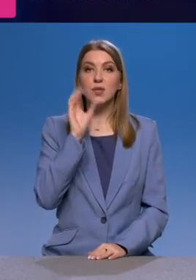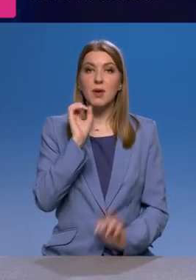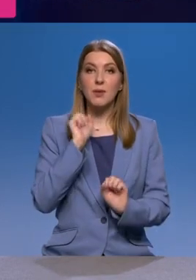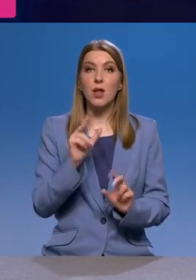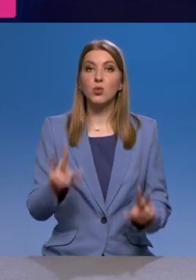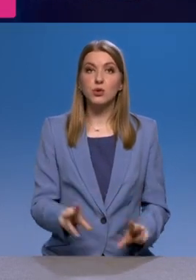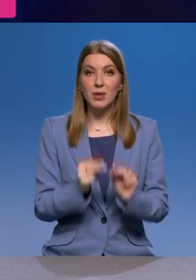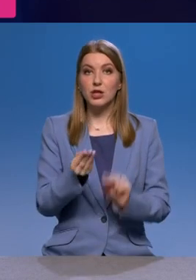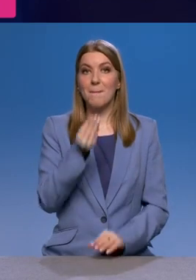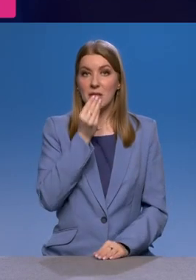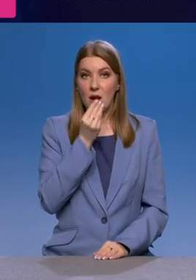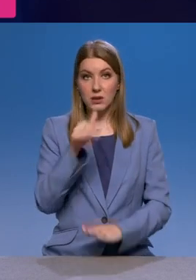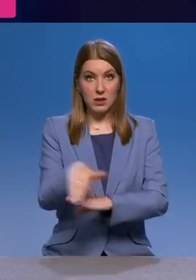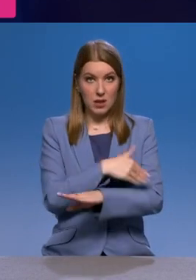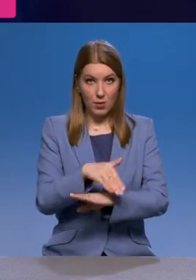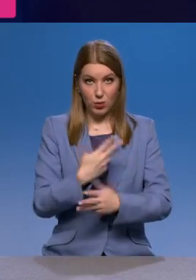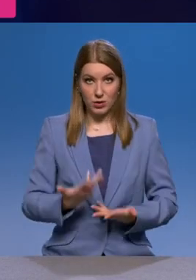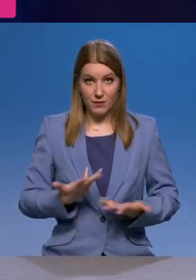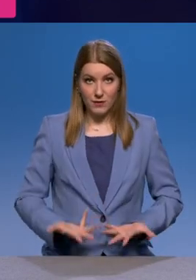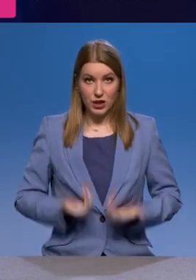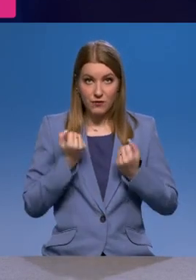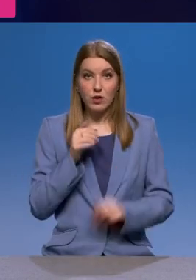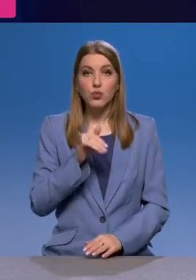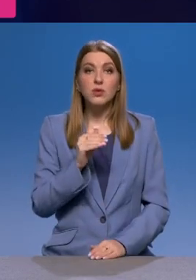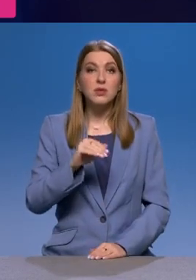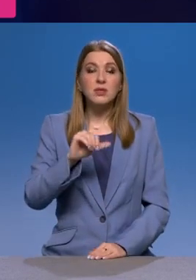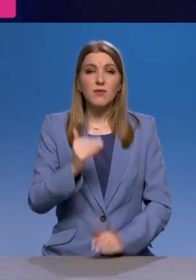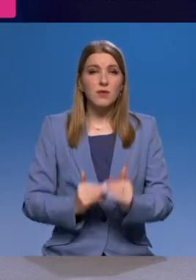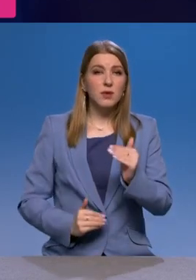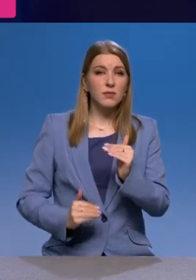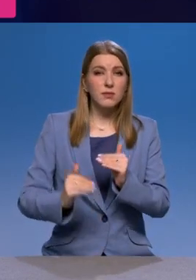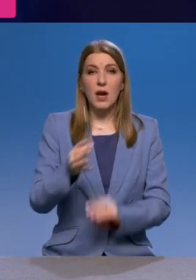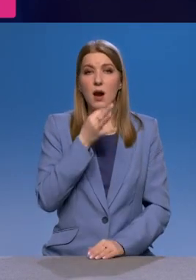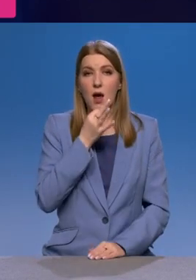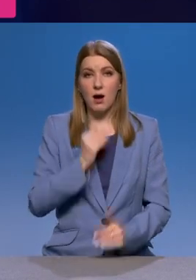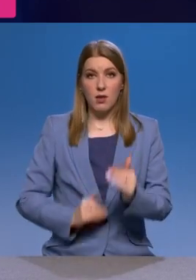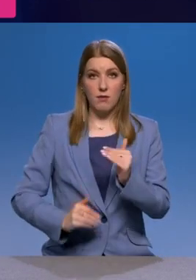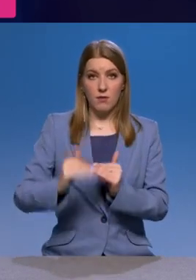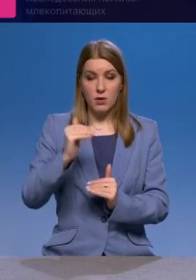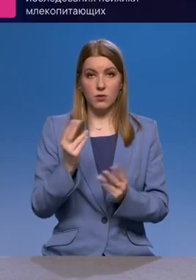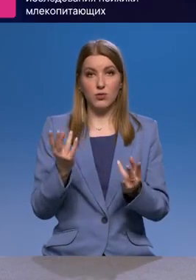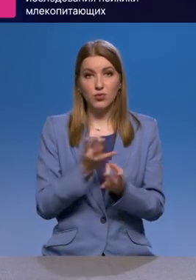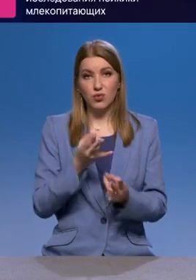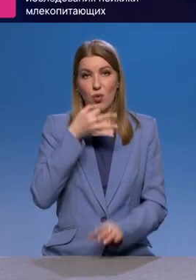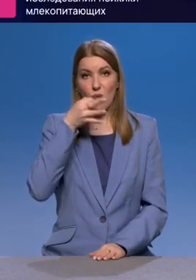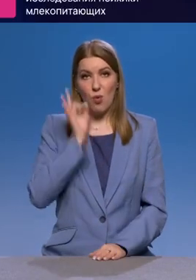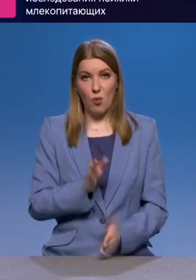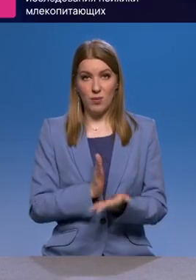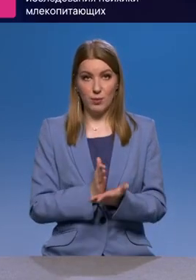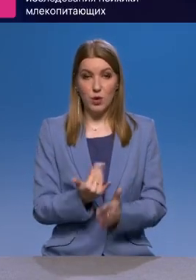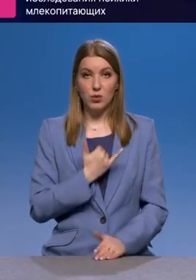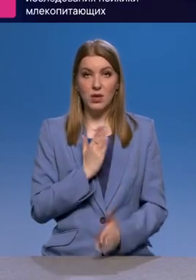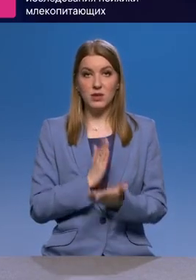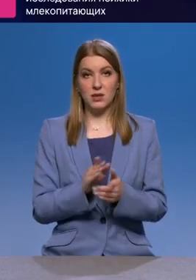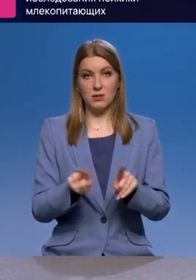первую очередь на улице и выживать, у нее с раннего возраста должен быть опыт. Да, у нас есть такие определенные механизмы